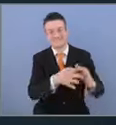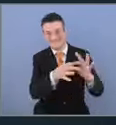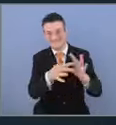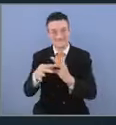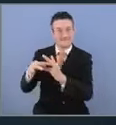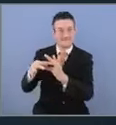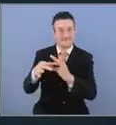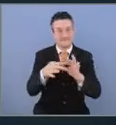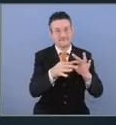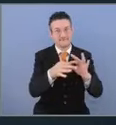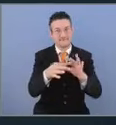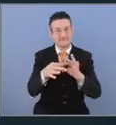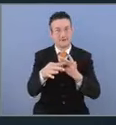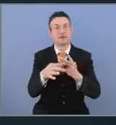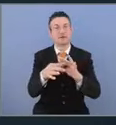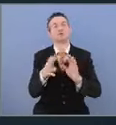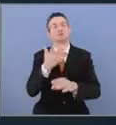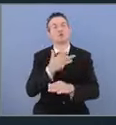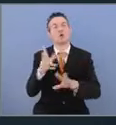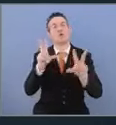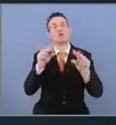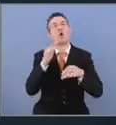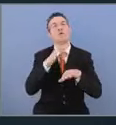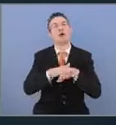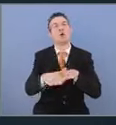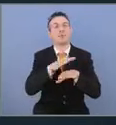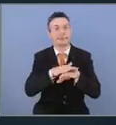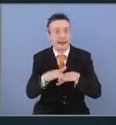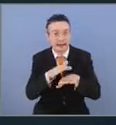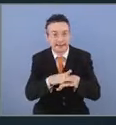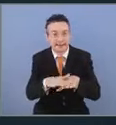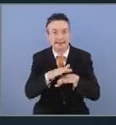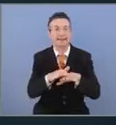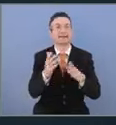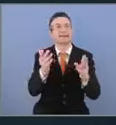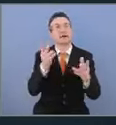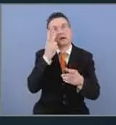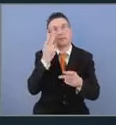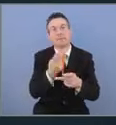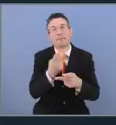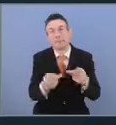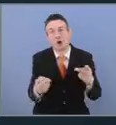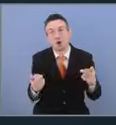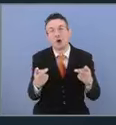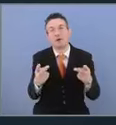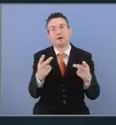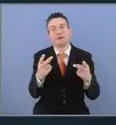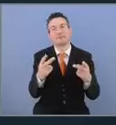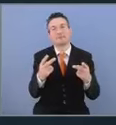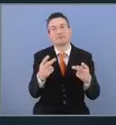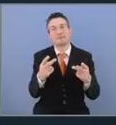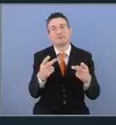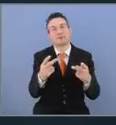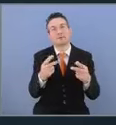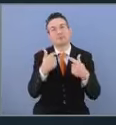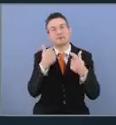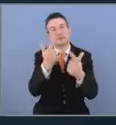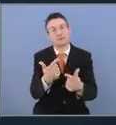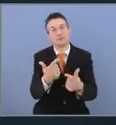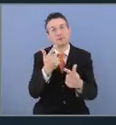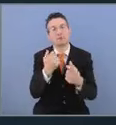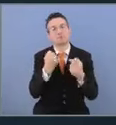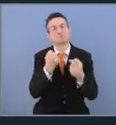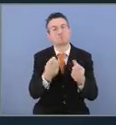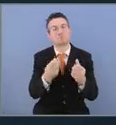le nuove competenze, a provare a immaginare un potenziamento dei processi di trasferimento tecnologico